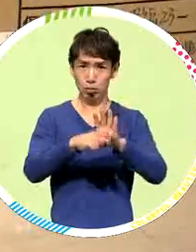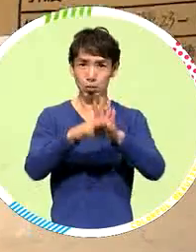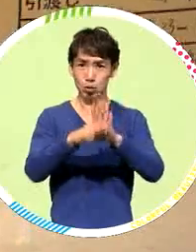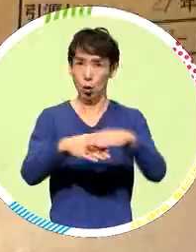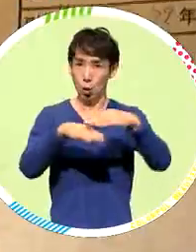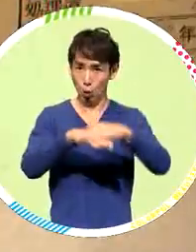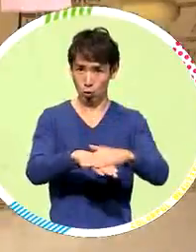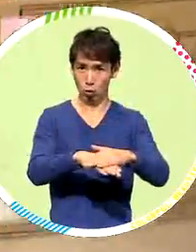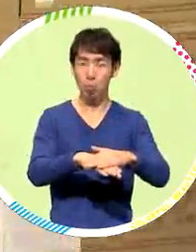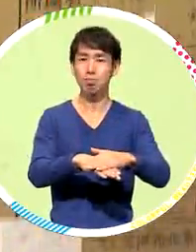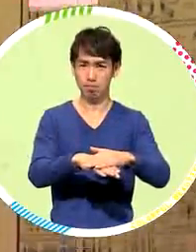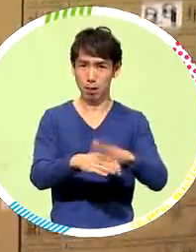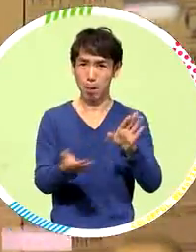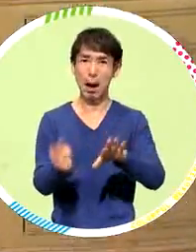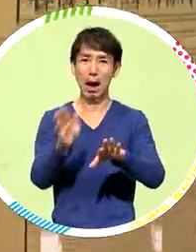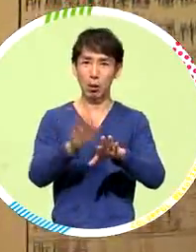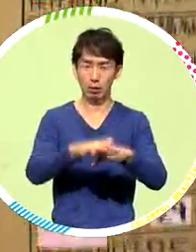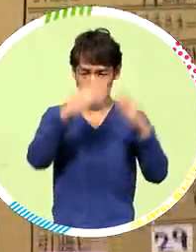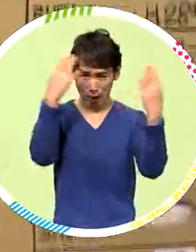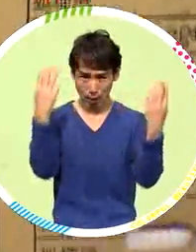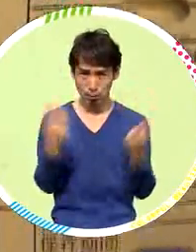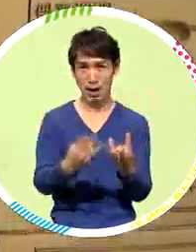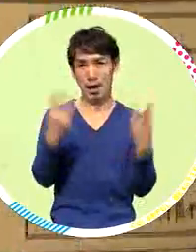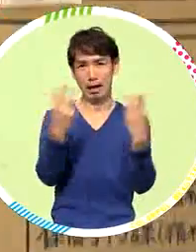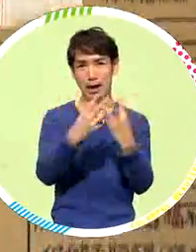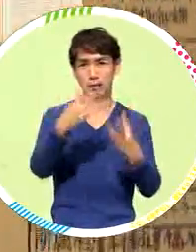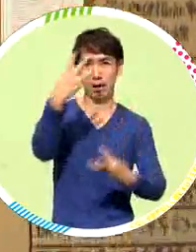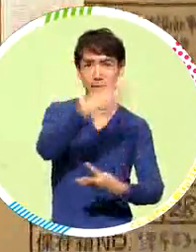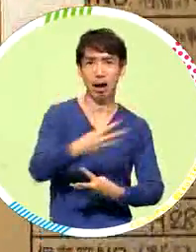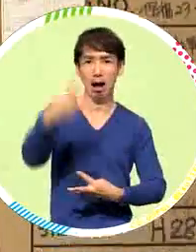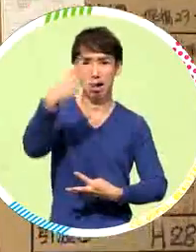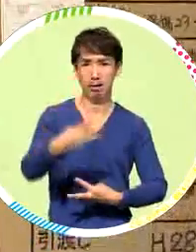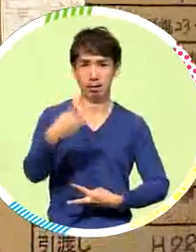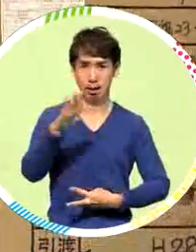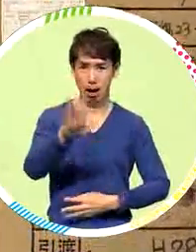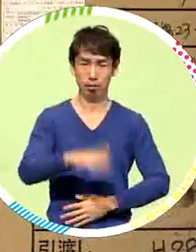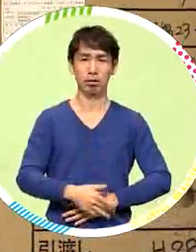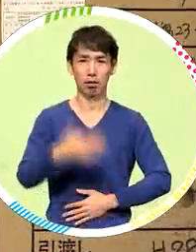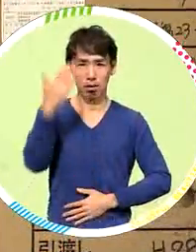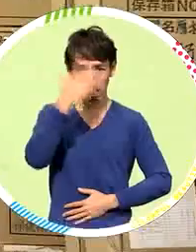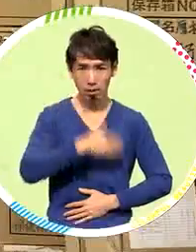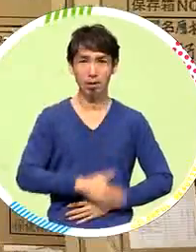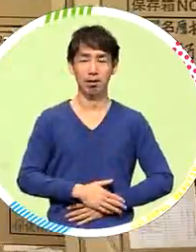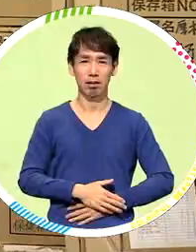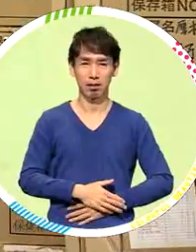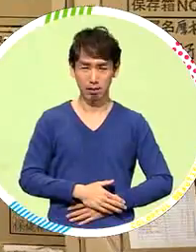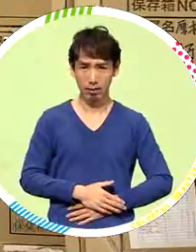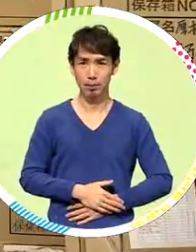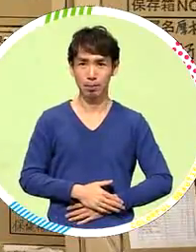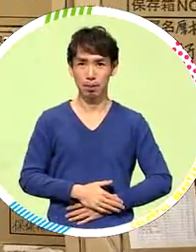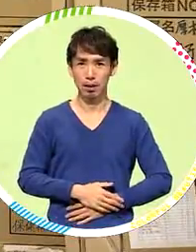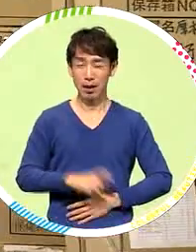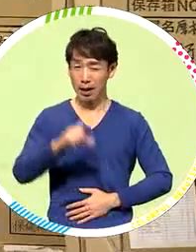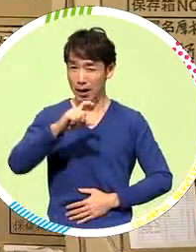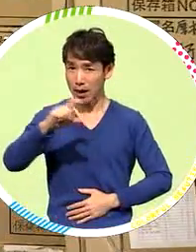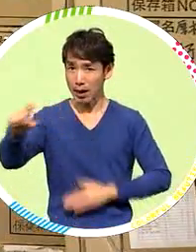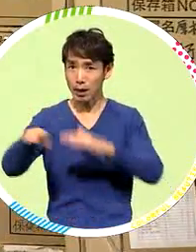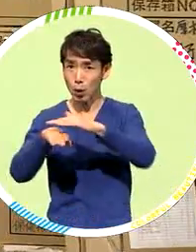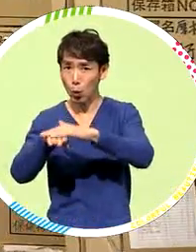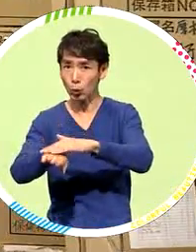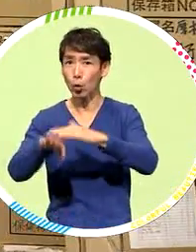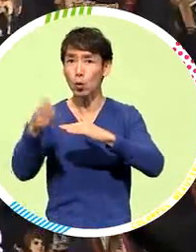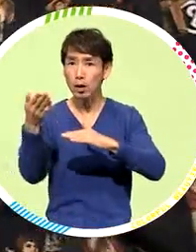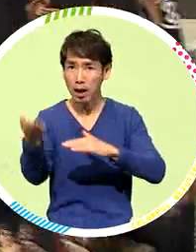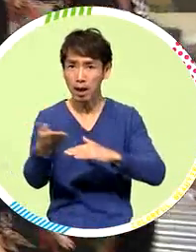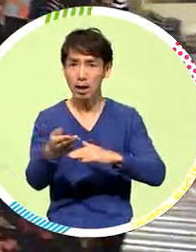その数およそ3000今が0そしてここは永年保存とハイツ課職員による運命の選別が